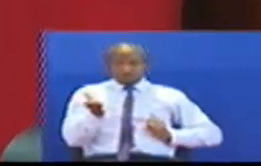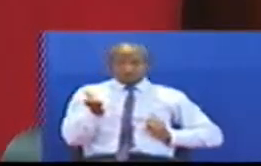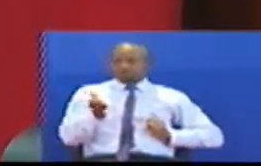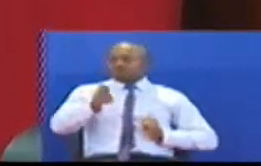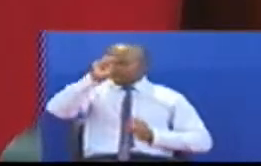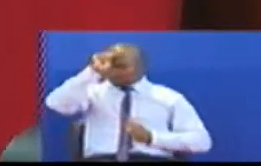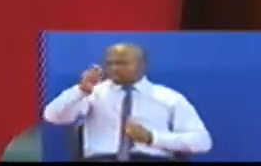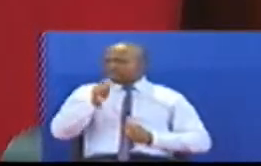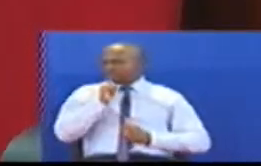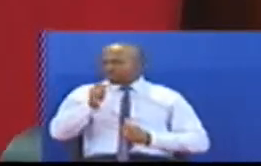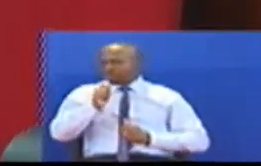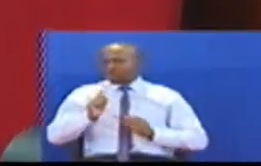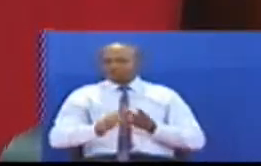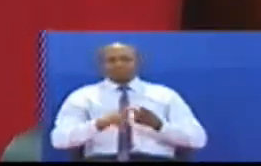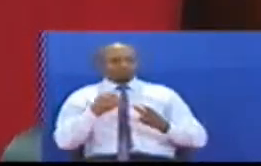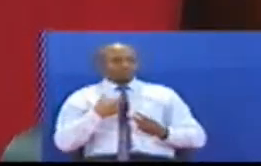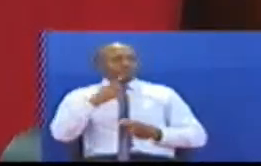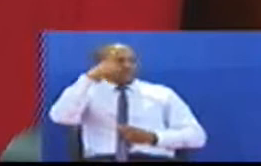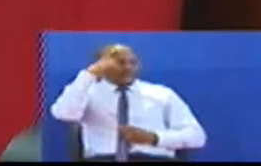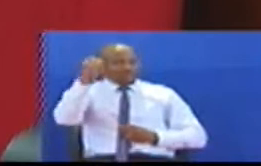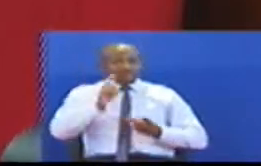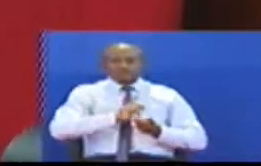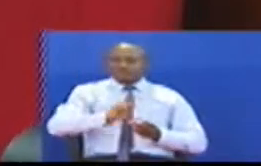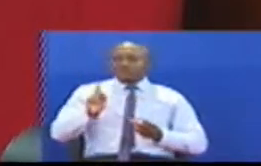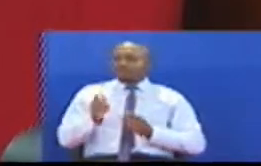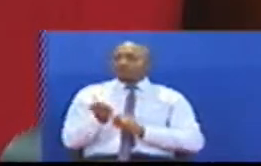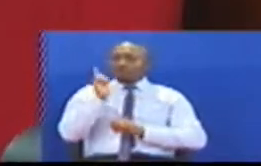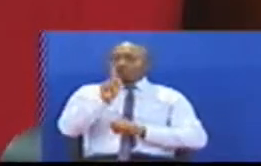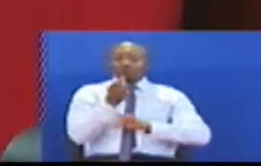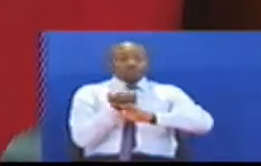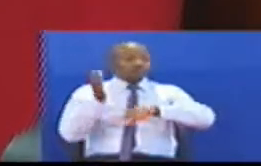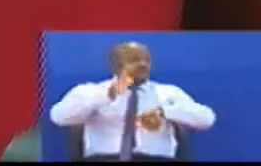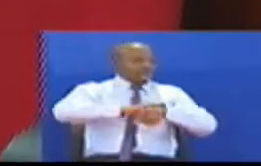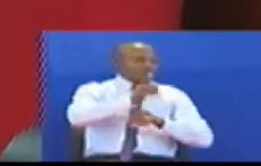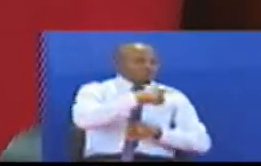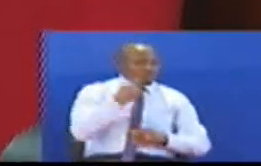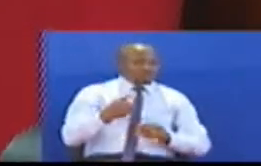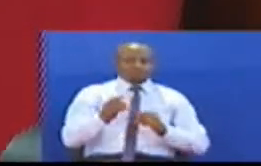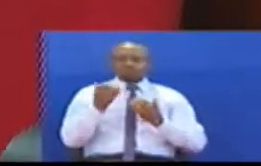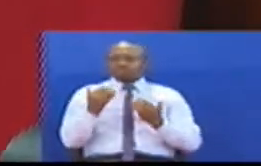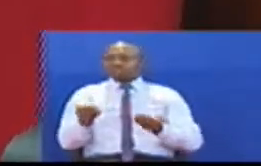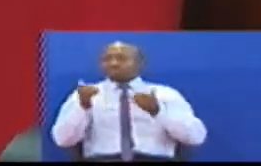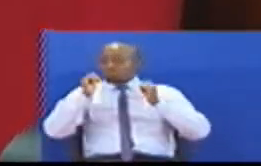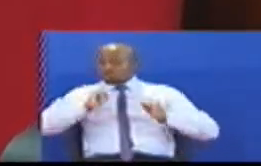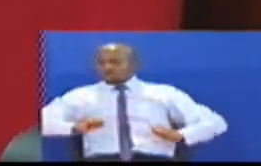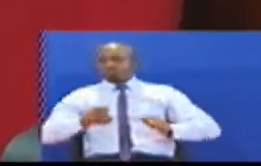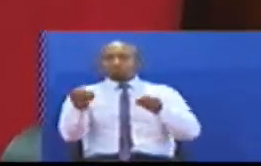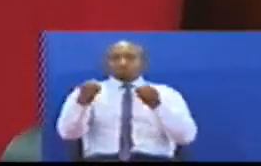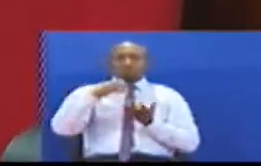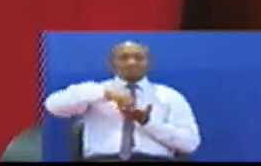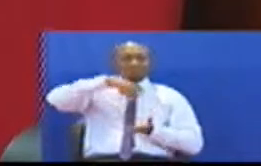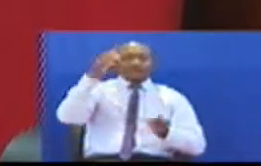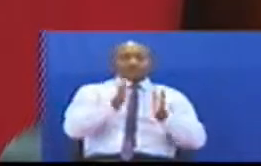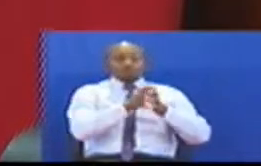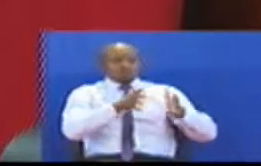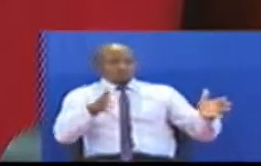Spika, ninaamini kabisa kama tukiwa tuna wataalamu wa kutosha, basi utalii huu utaleta tija kubwa sana